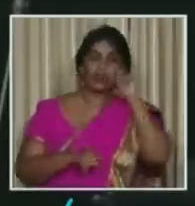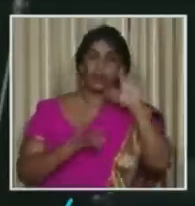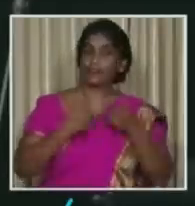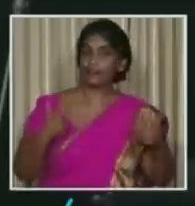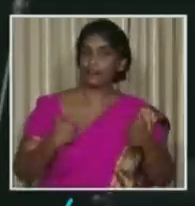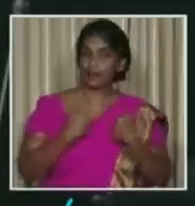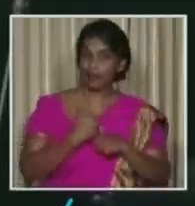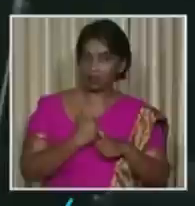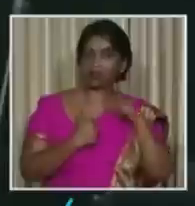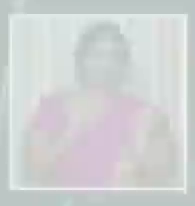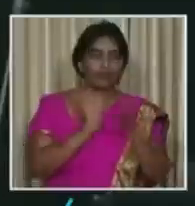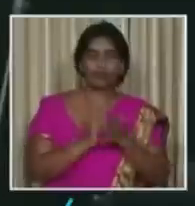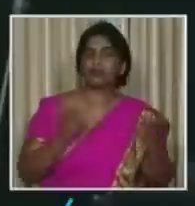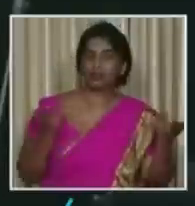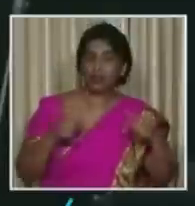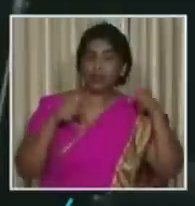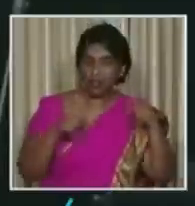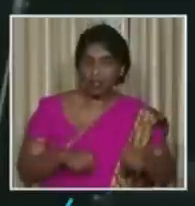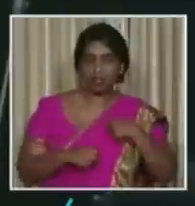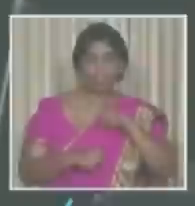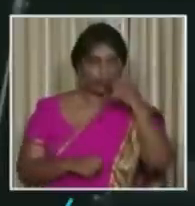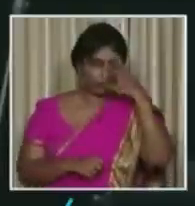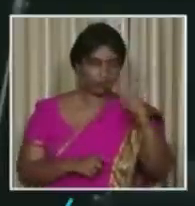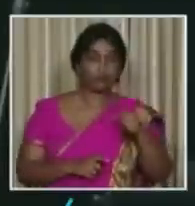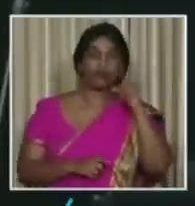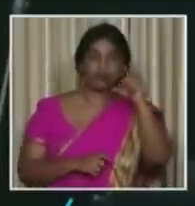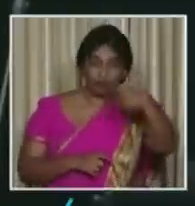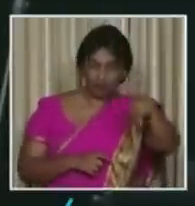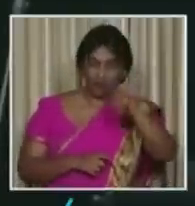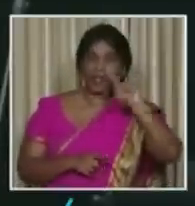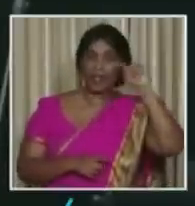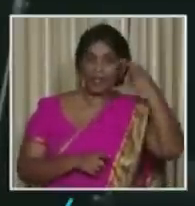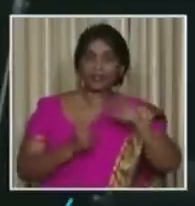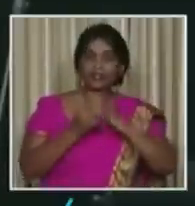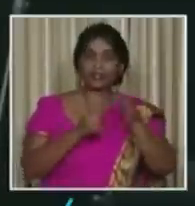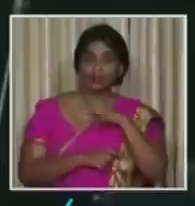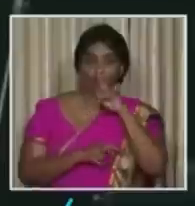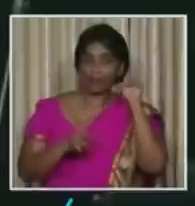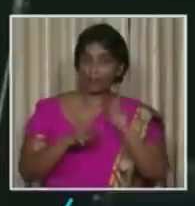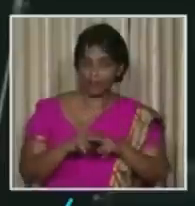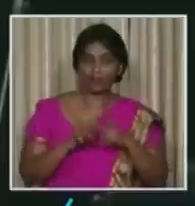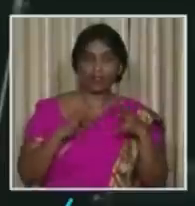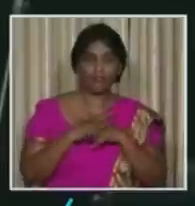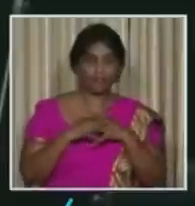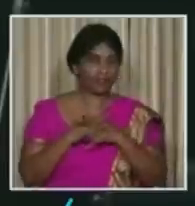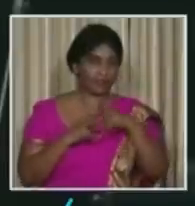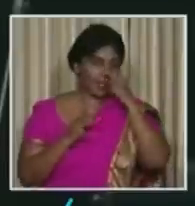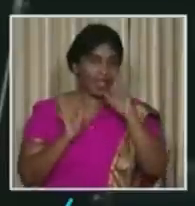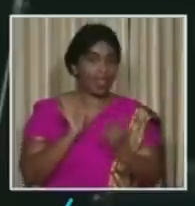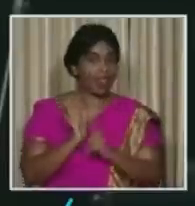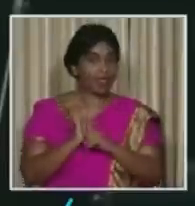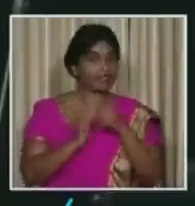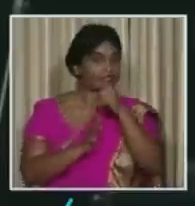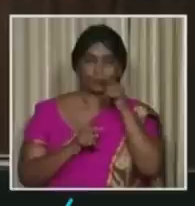500ක් ගේන්නකෝ. ඔබතුමාලා හෙලිකොප්ටරයක් හැදුවා. අද මම කිව්වා කියලා මතක තියාගන්න. තමුන්නාසෙලා ගිහලා හිටගන්නේ සජිත් ප්‍රේමදාස මහත්තයා ගාව. වසන්ත මල්ලි කිරියල්ල මහත්තයන්